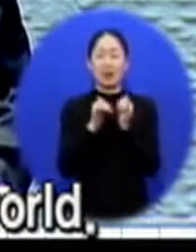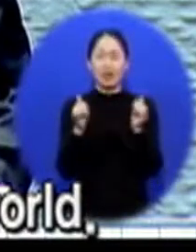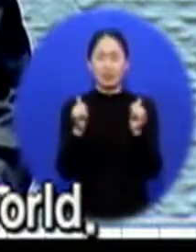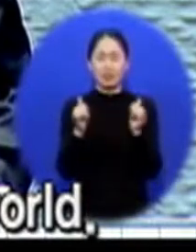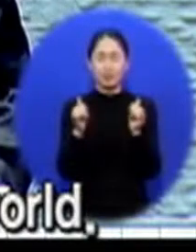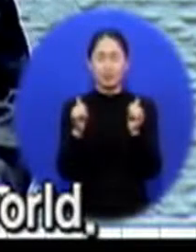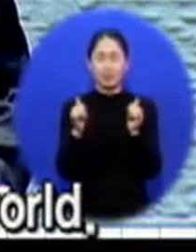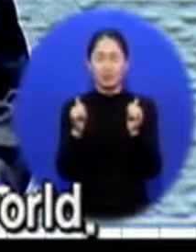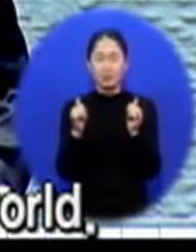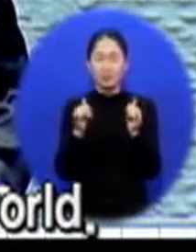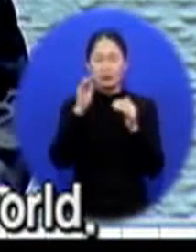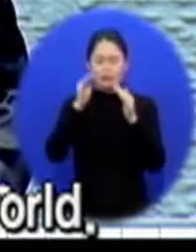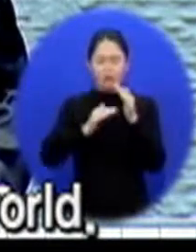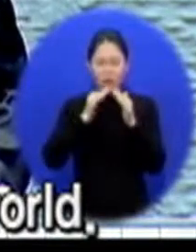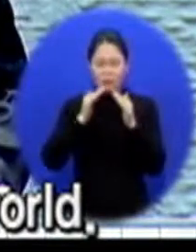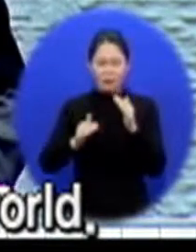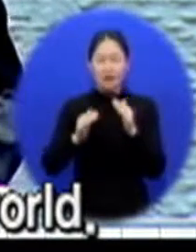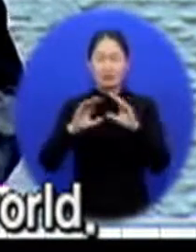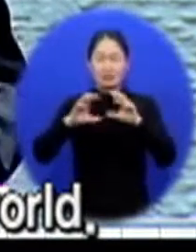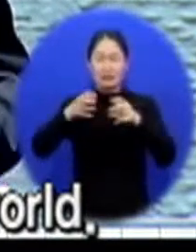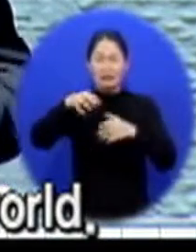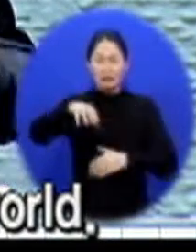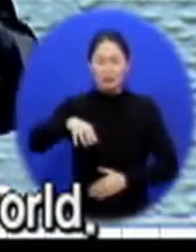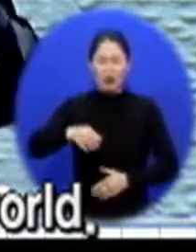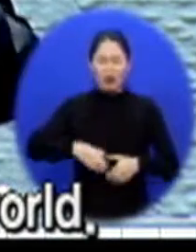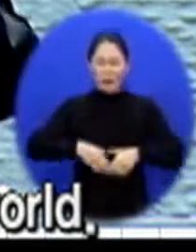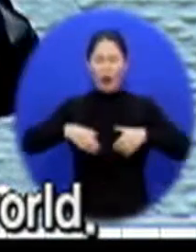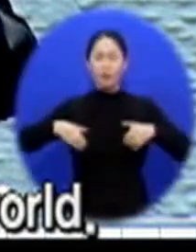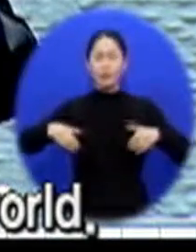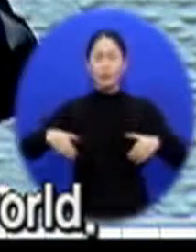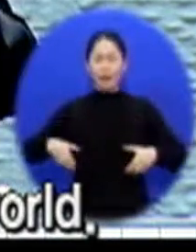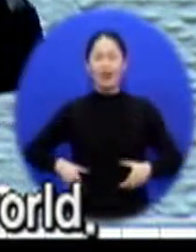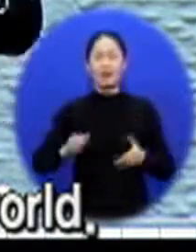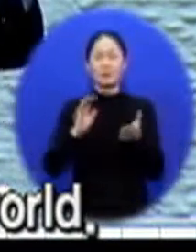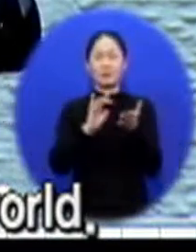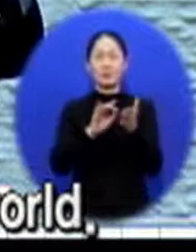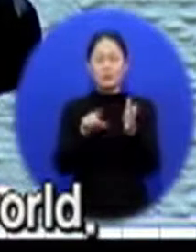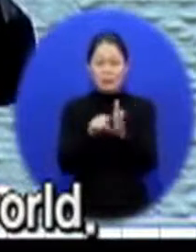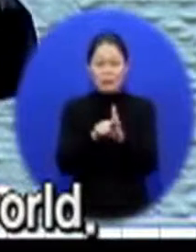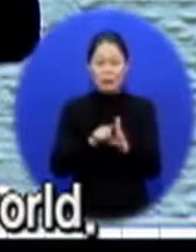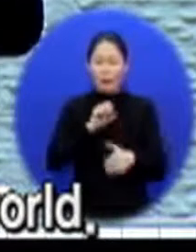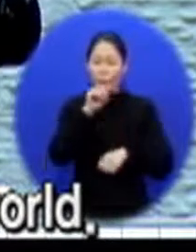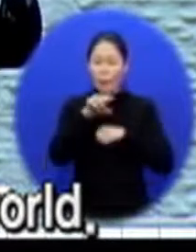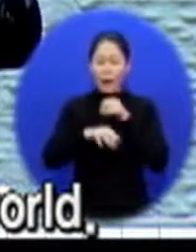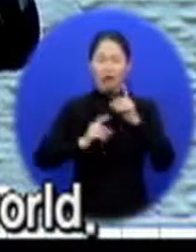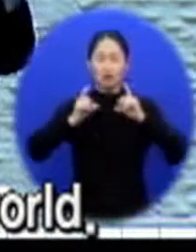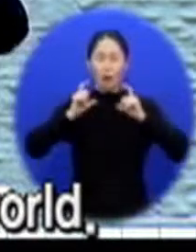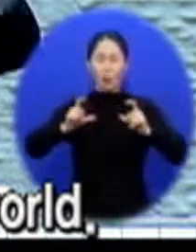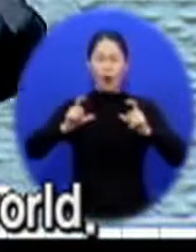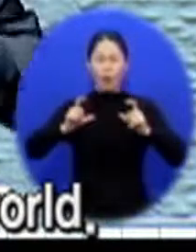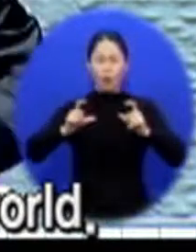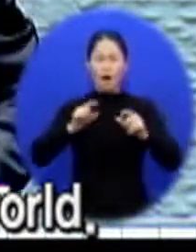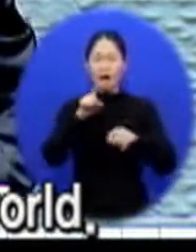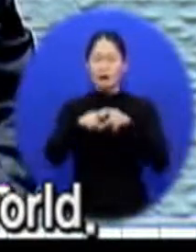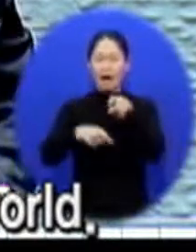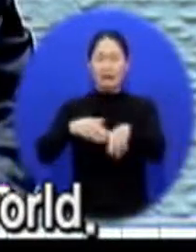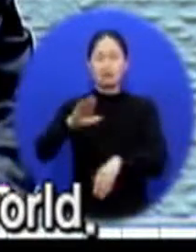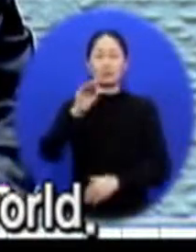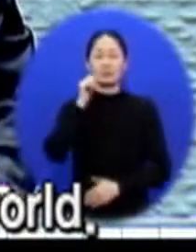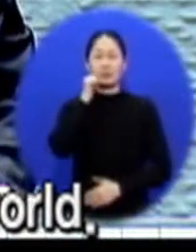그러면 절대로 세상에서 담대하게 믿음을 고백하고 선포하고 나아가지